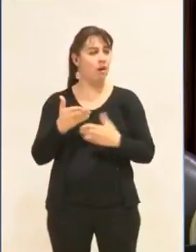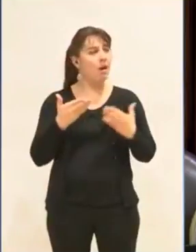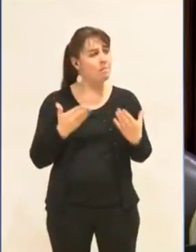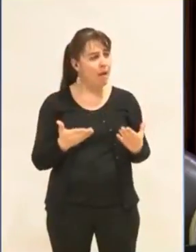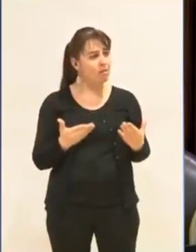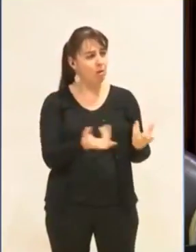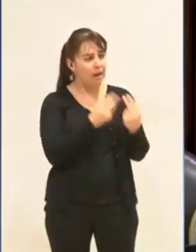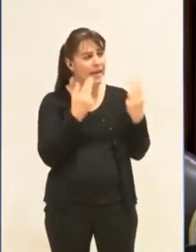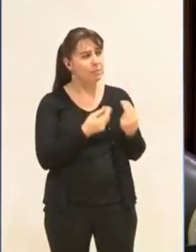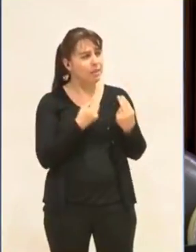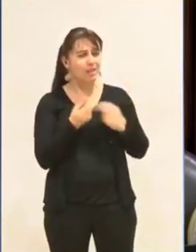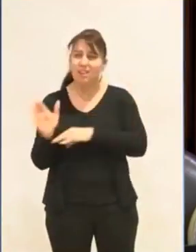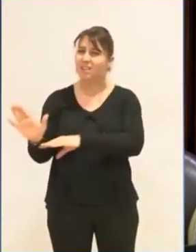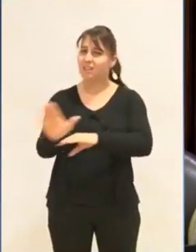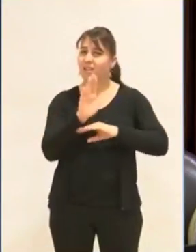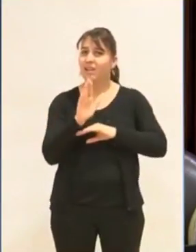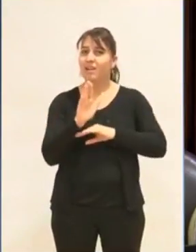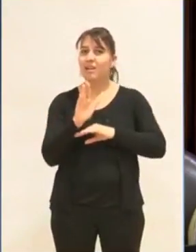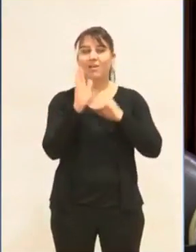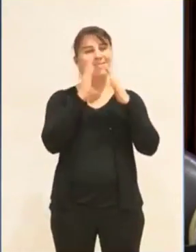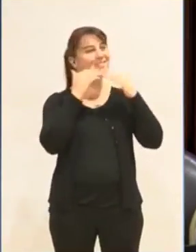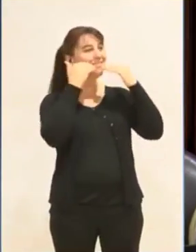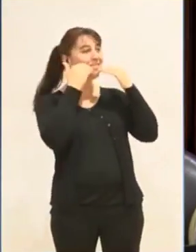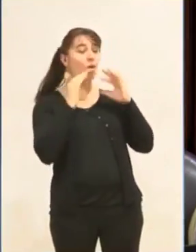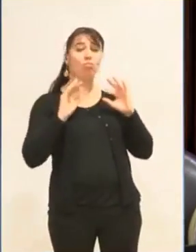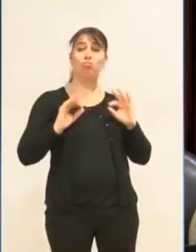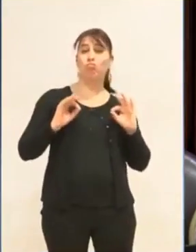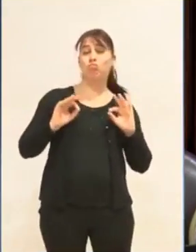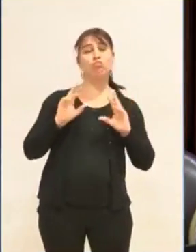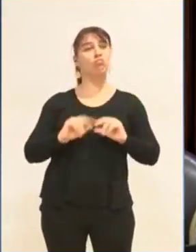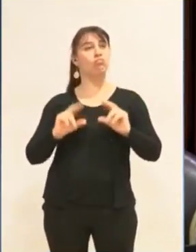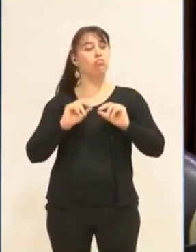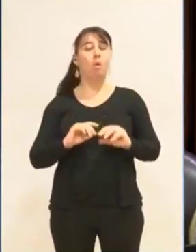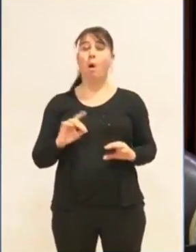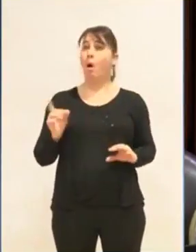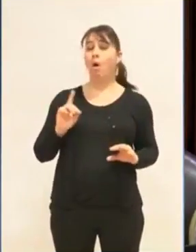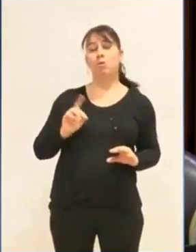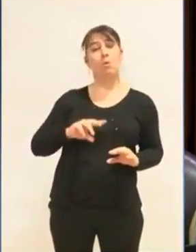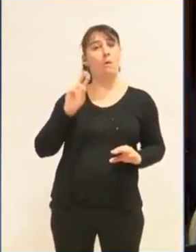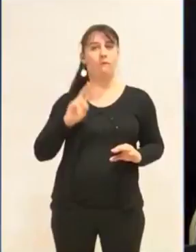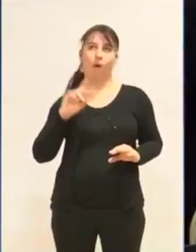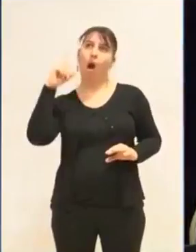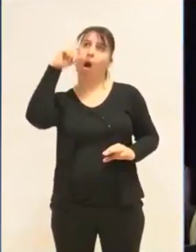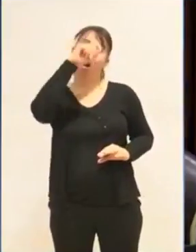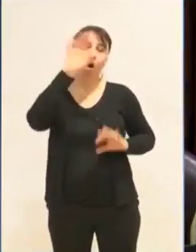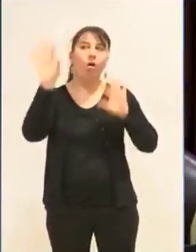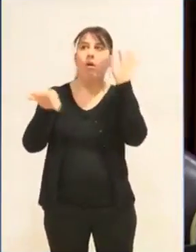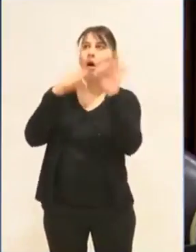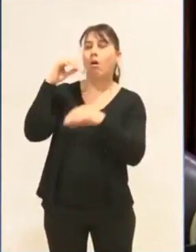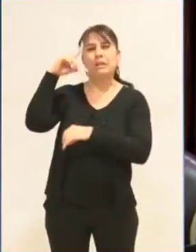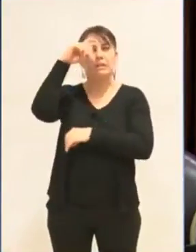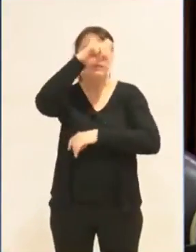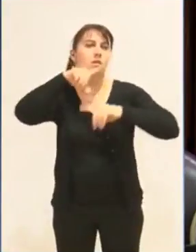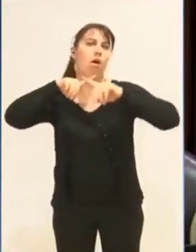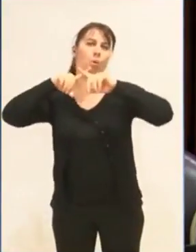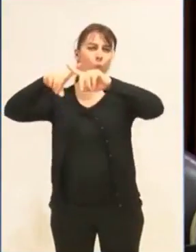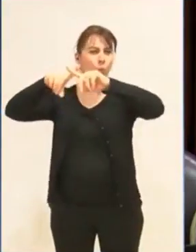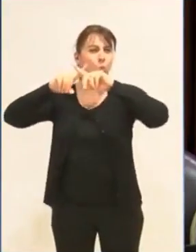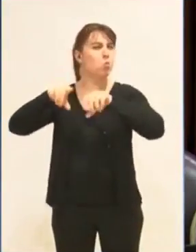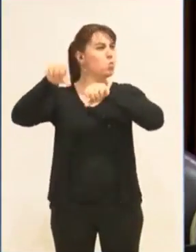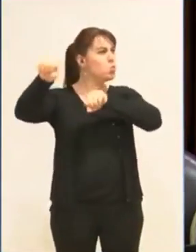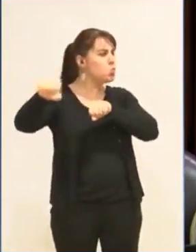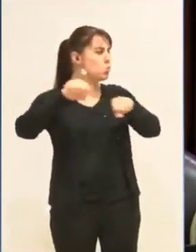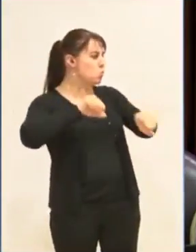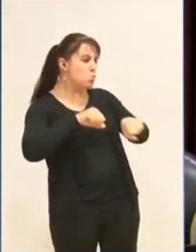dire maintenant, ici, gentiment, tranquillement, que c'était vraiment très difficile de découvrir à quel point la négociation